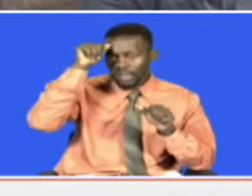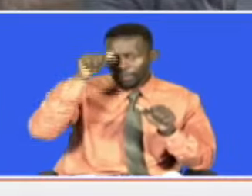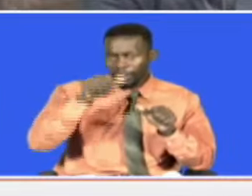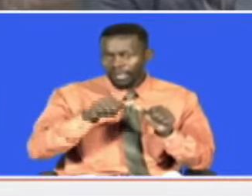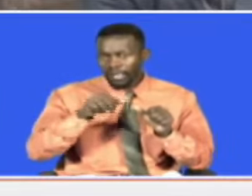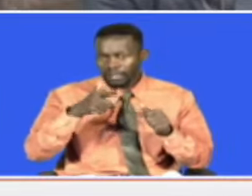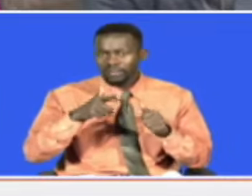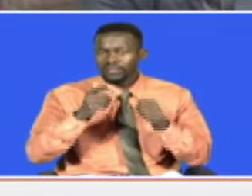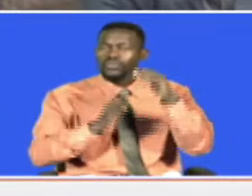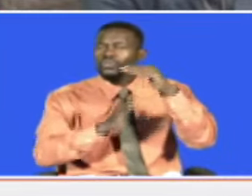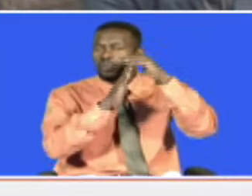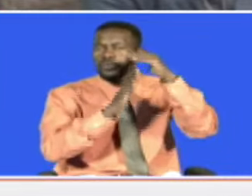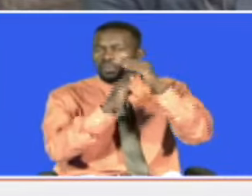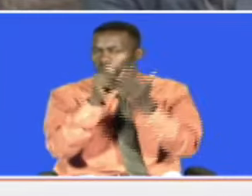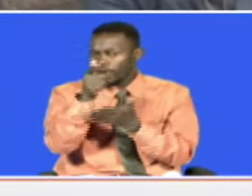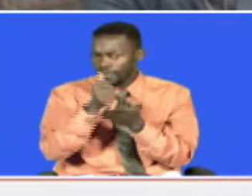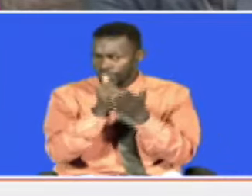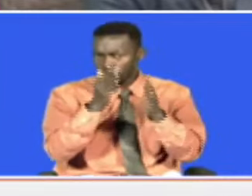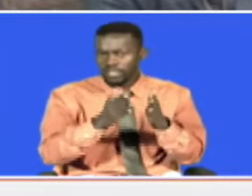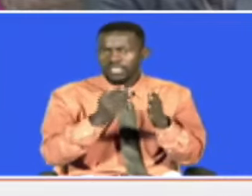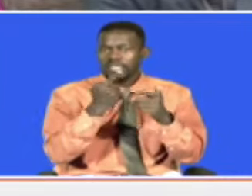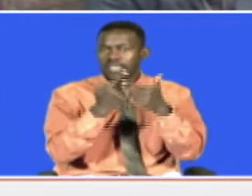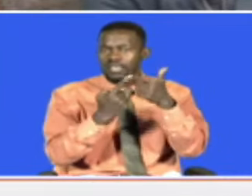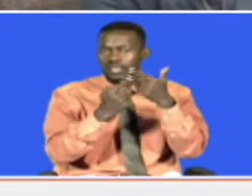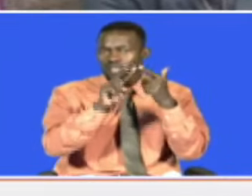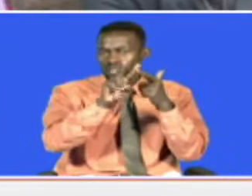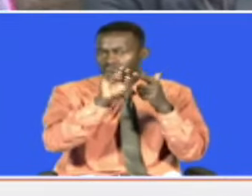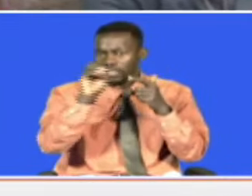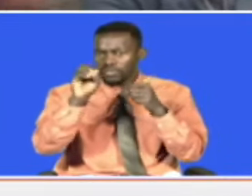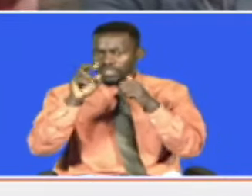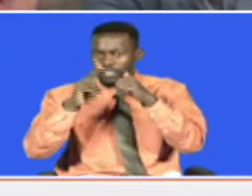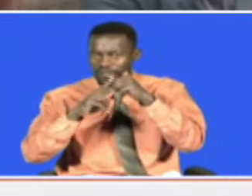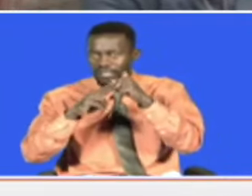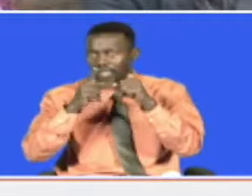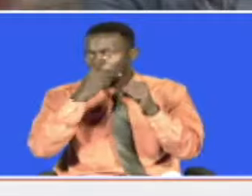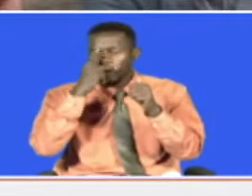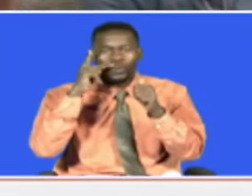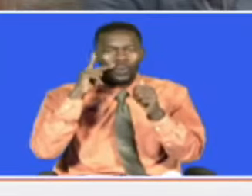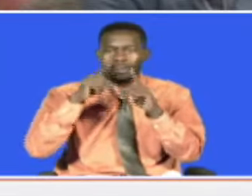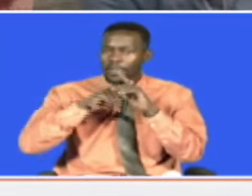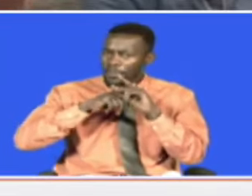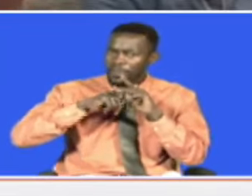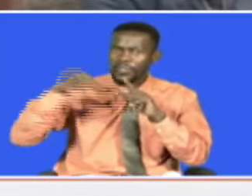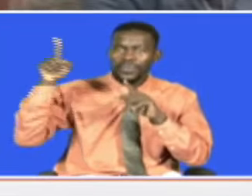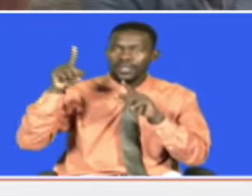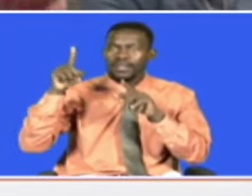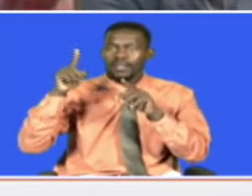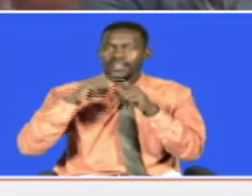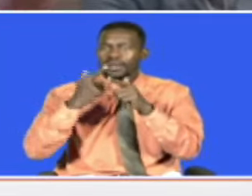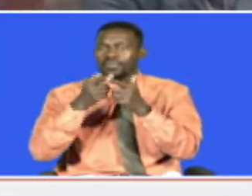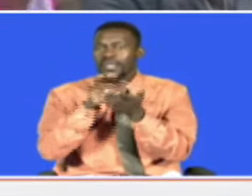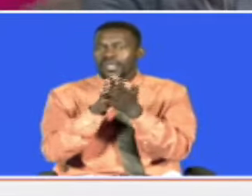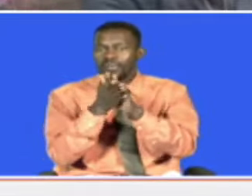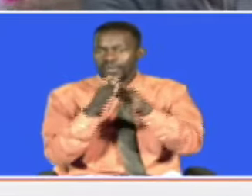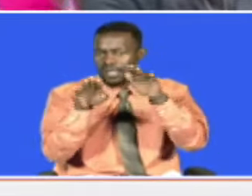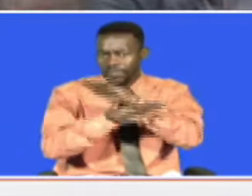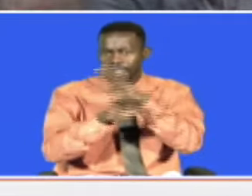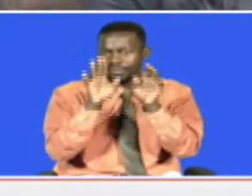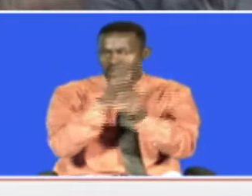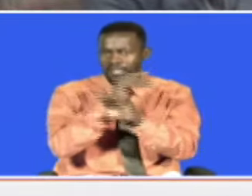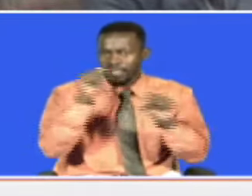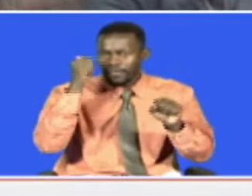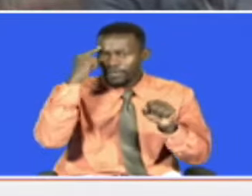207. Kalonzo alihepa akabetray Baba na wenzake, akakimbia akaenda akakuwa deputy president